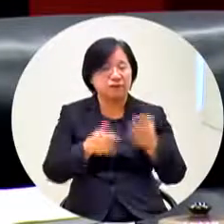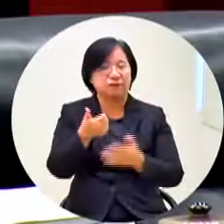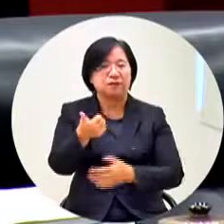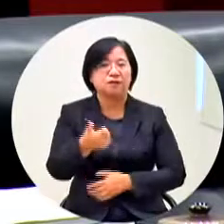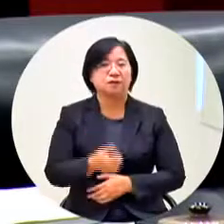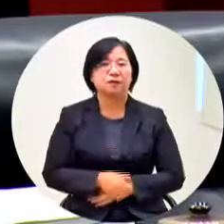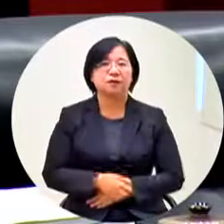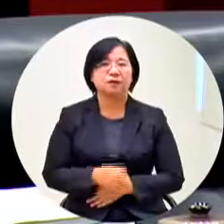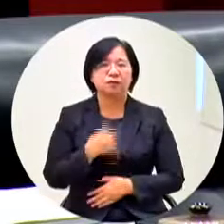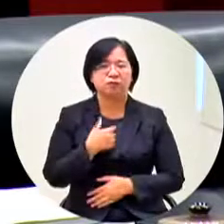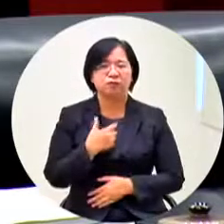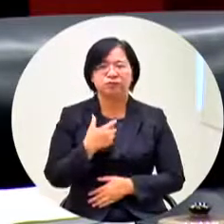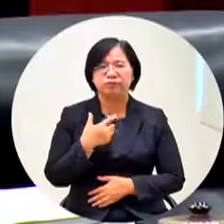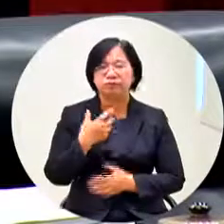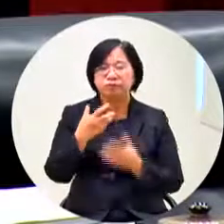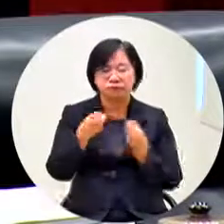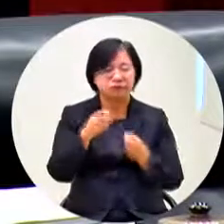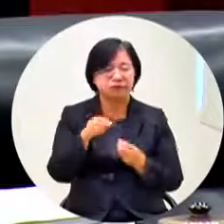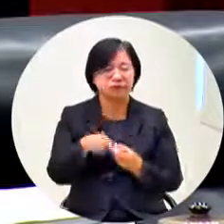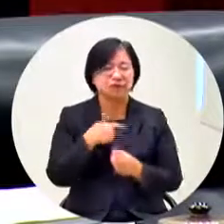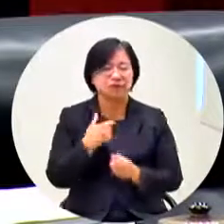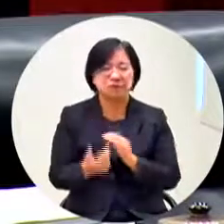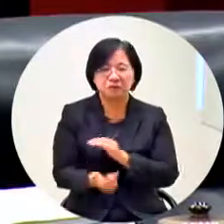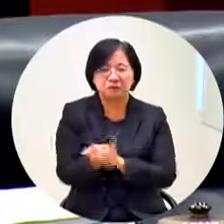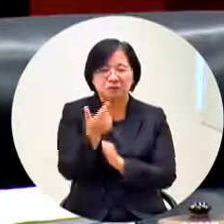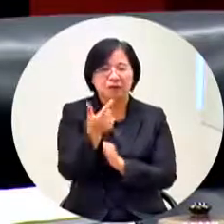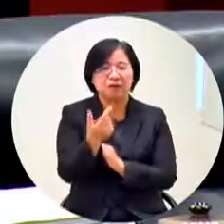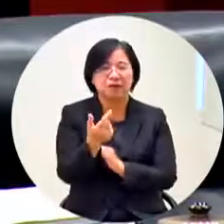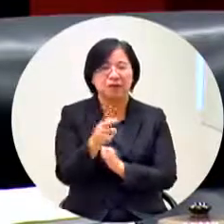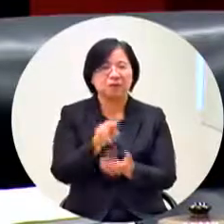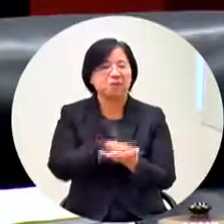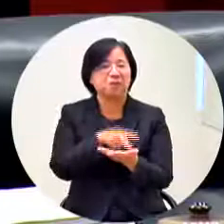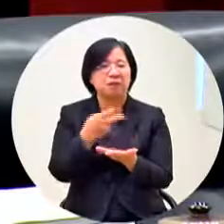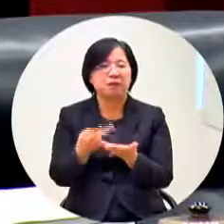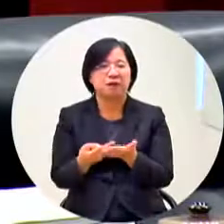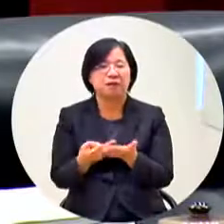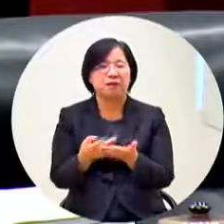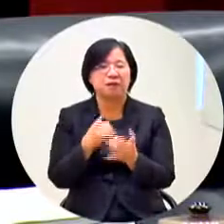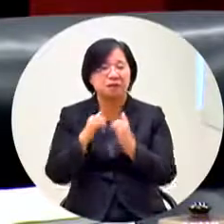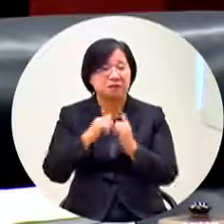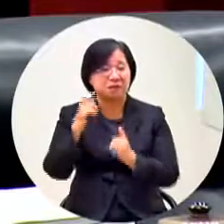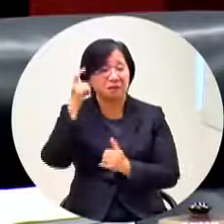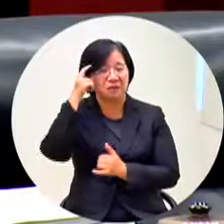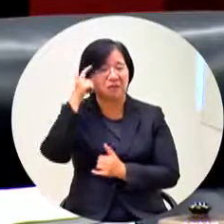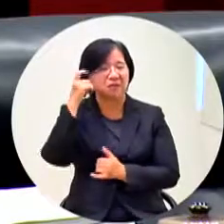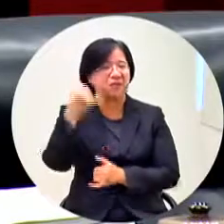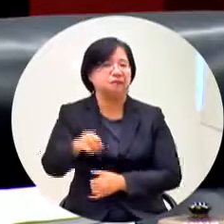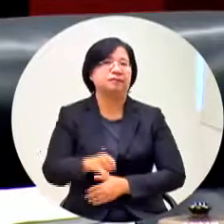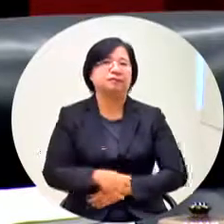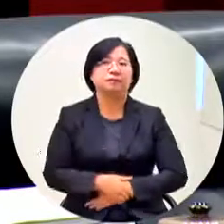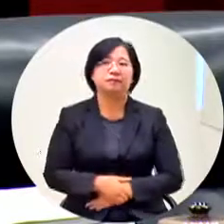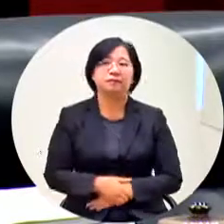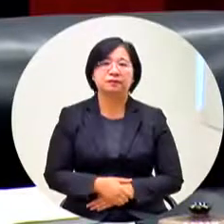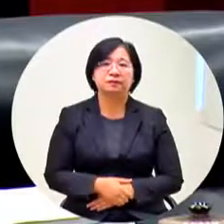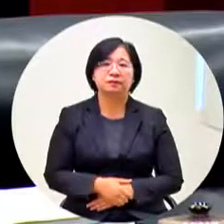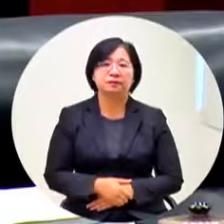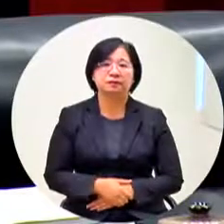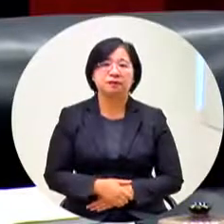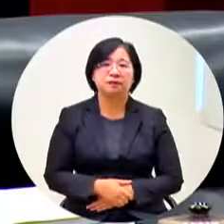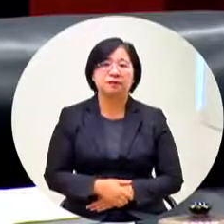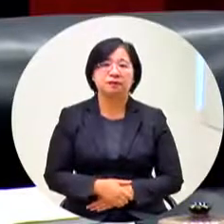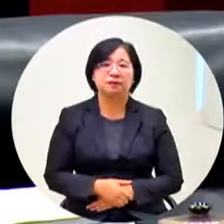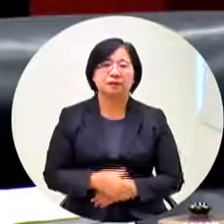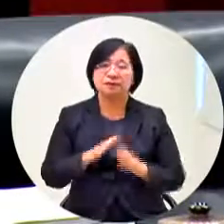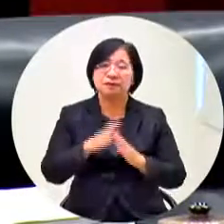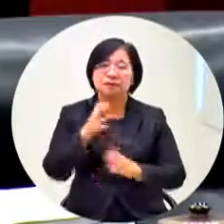白了，为什么你们这么快的动作，这让人家觉得社会观感相当的不好。你刚刚市长你